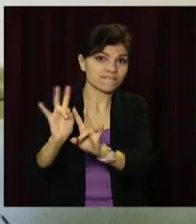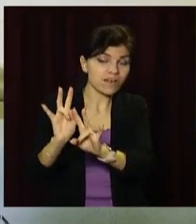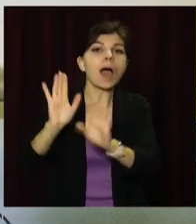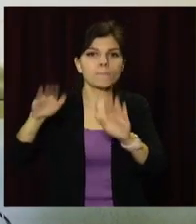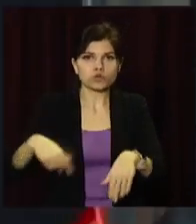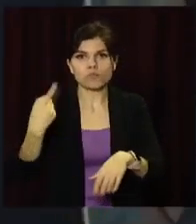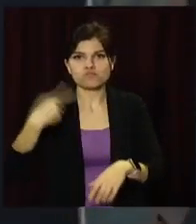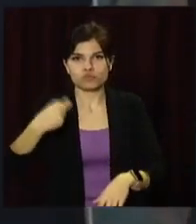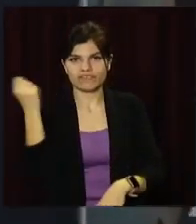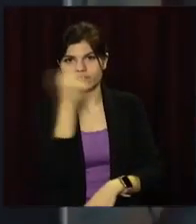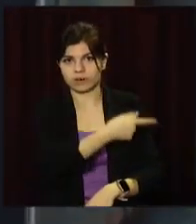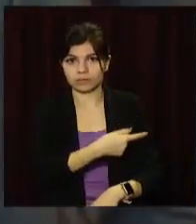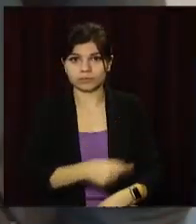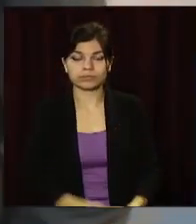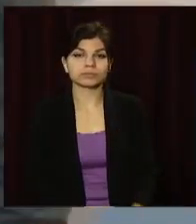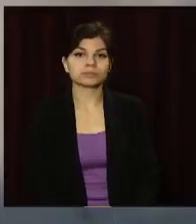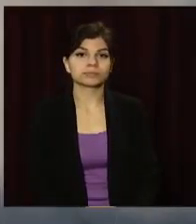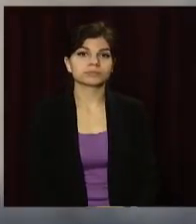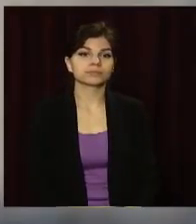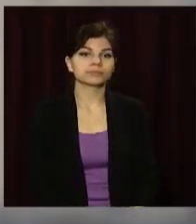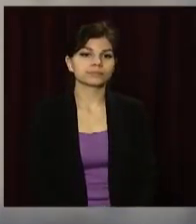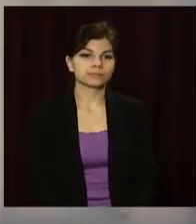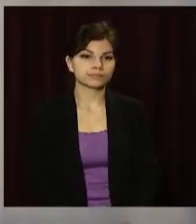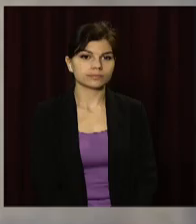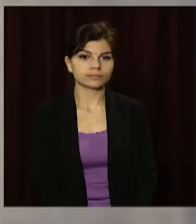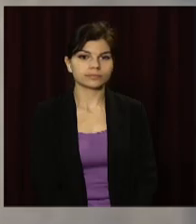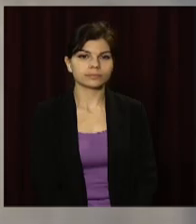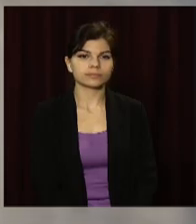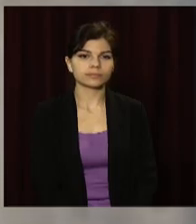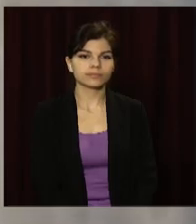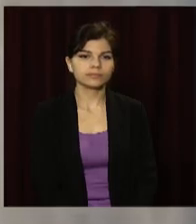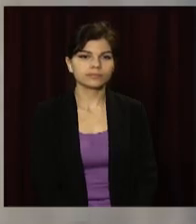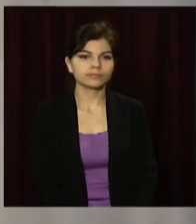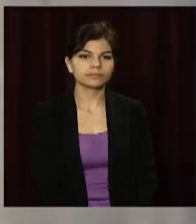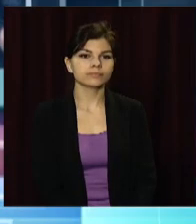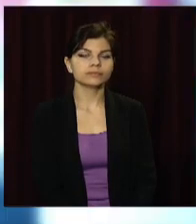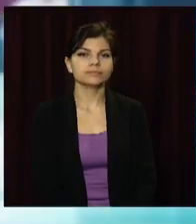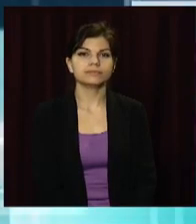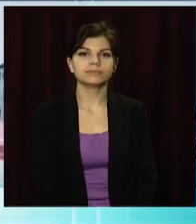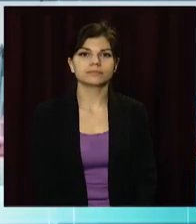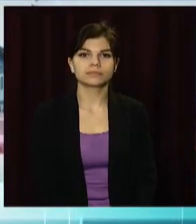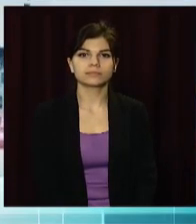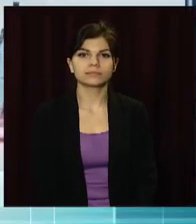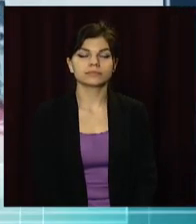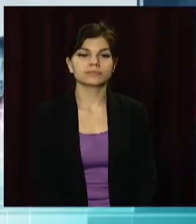днів. Галина Гусак, Денис Крикус, Євген Кодінцов, Open News, телеканал «Відкритий».